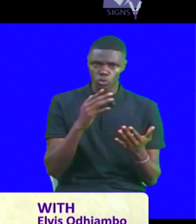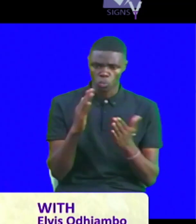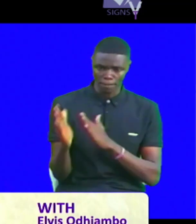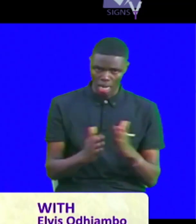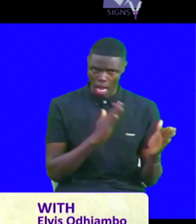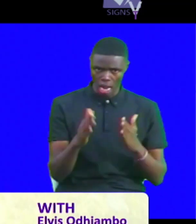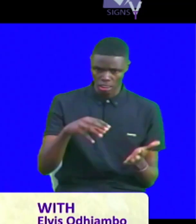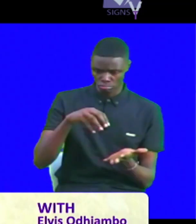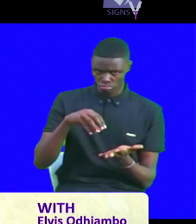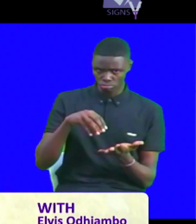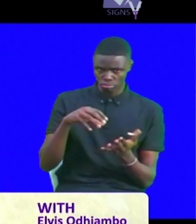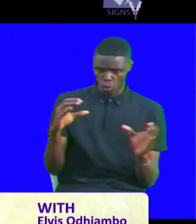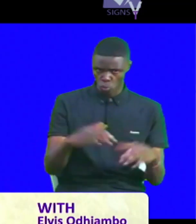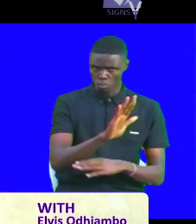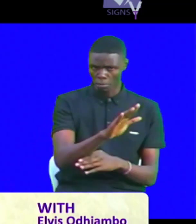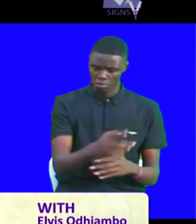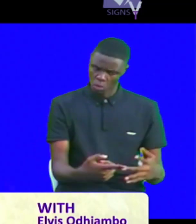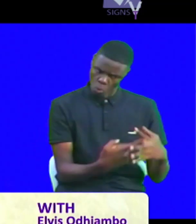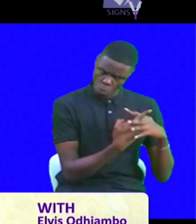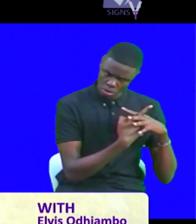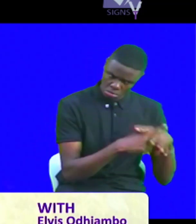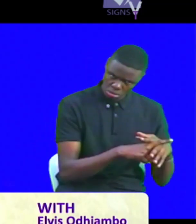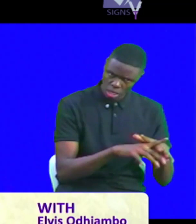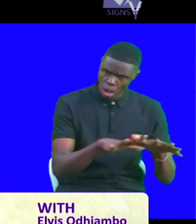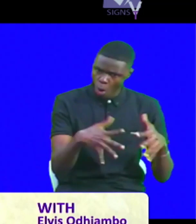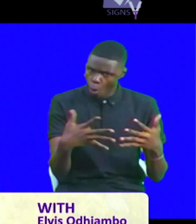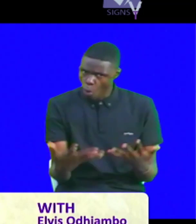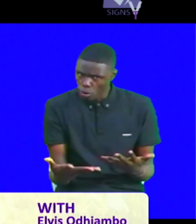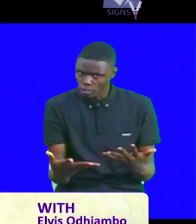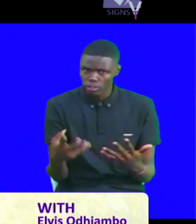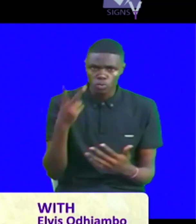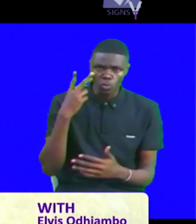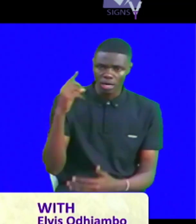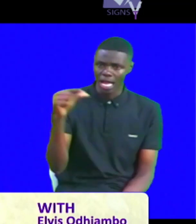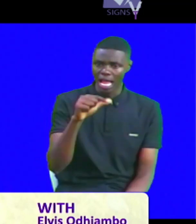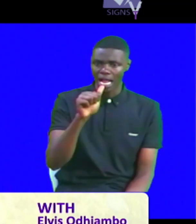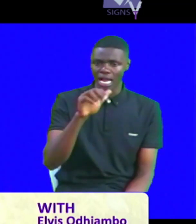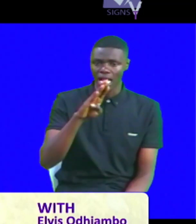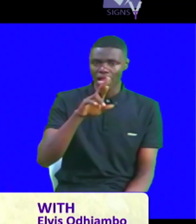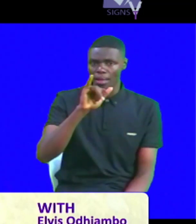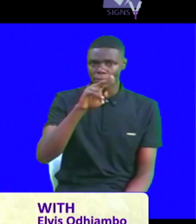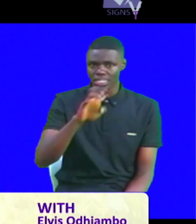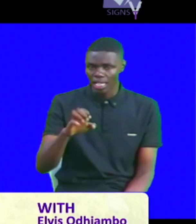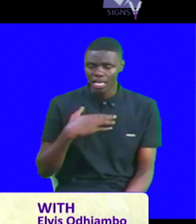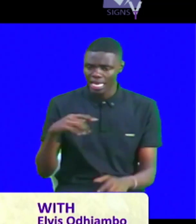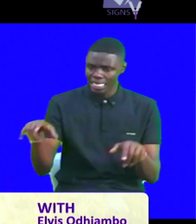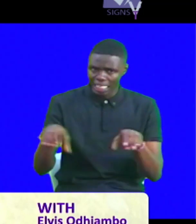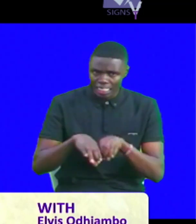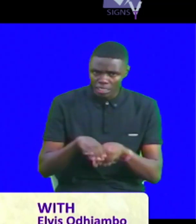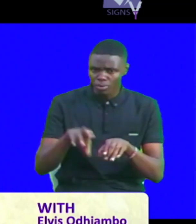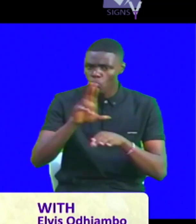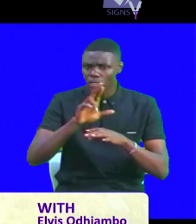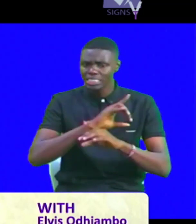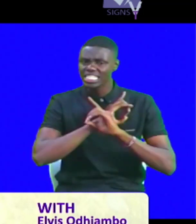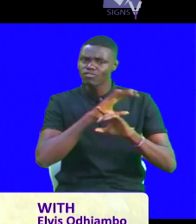vipi kesho kupanga squad yake hapo hivyo in terms of, unaona wataanzishwa ama unaona pale nyuma unaona Gabriel na Timber